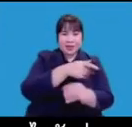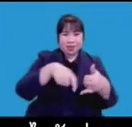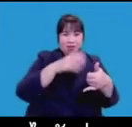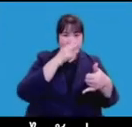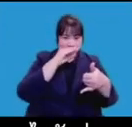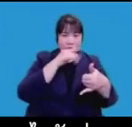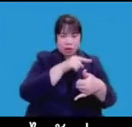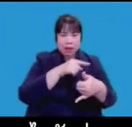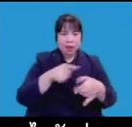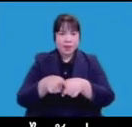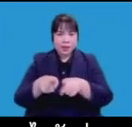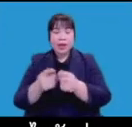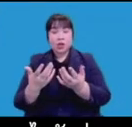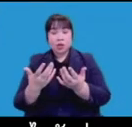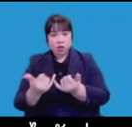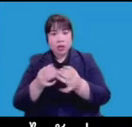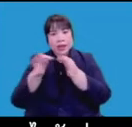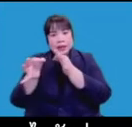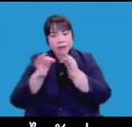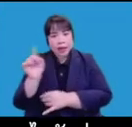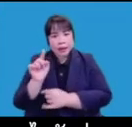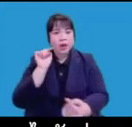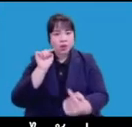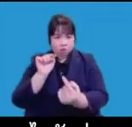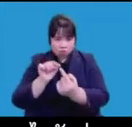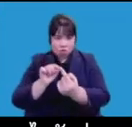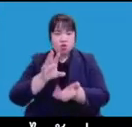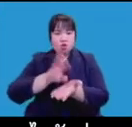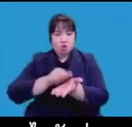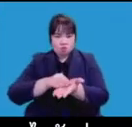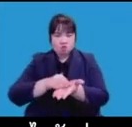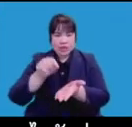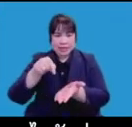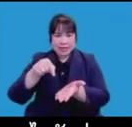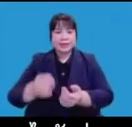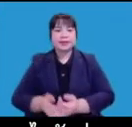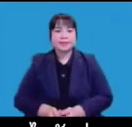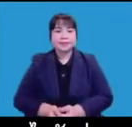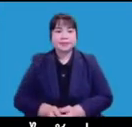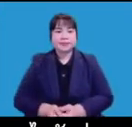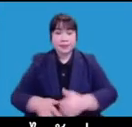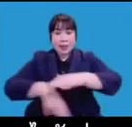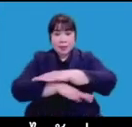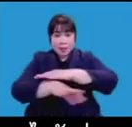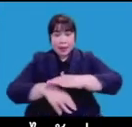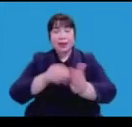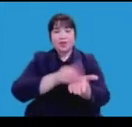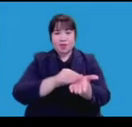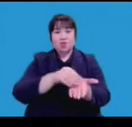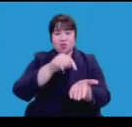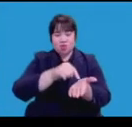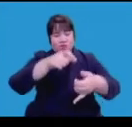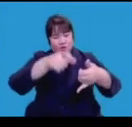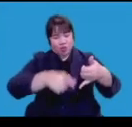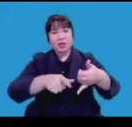ะครับก็เดี๋ยวตอนนี้ไปจะเป็นการโฟกัสเรื่อง area based นะครับซึ่ง TPM เนี่ยเรามีฐานของมันเนี่ยคือข้อมูล